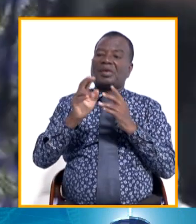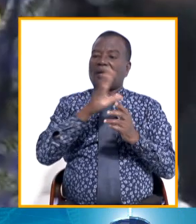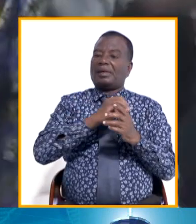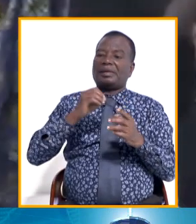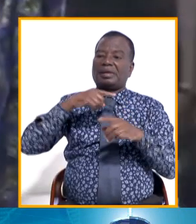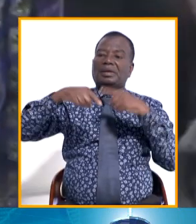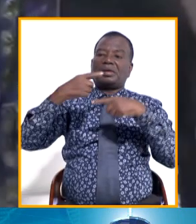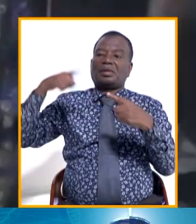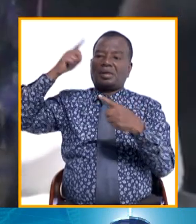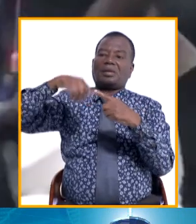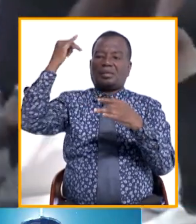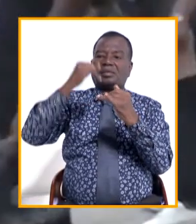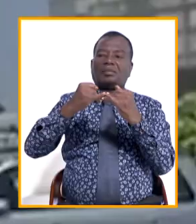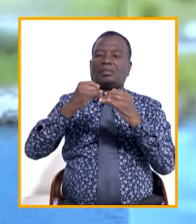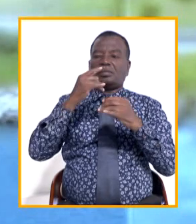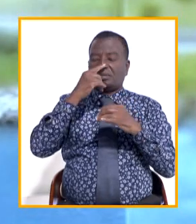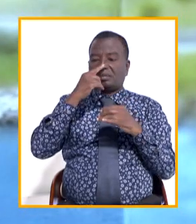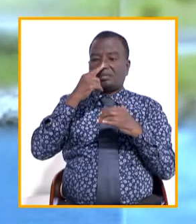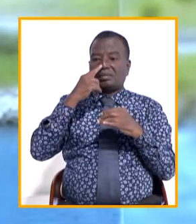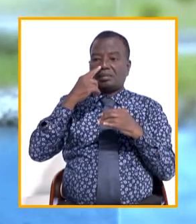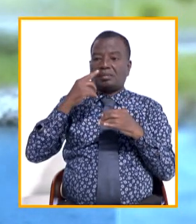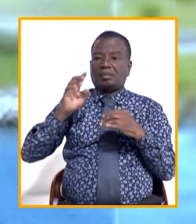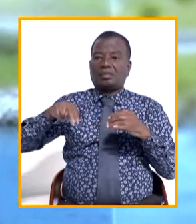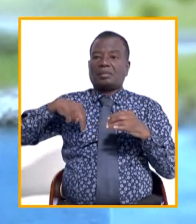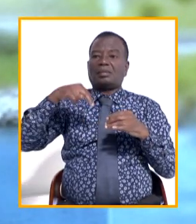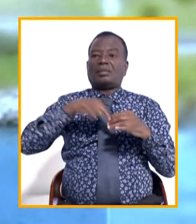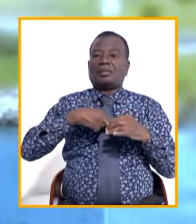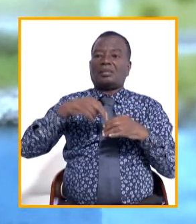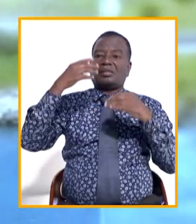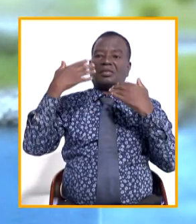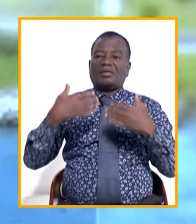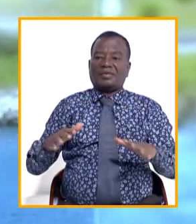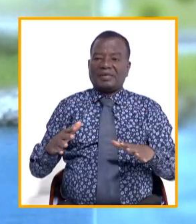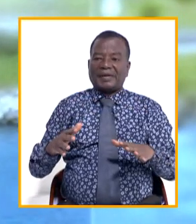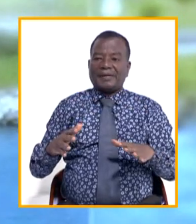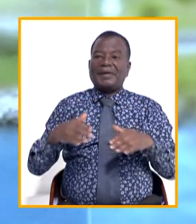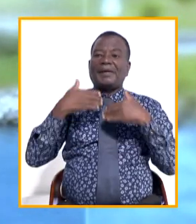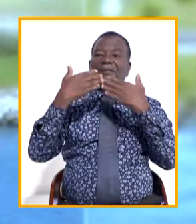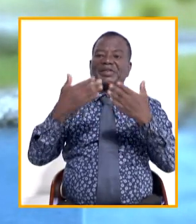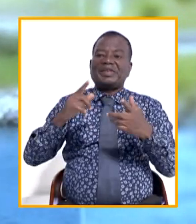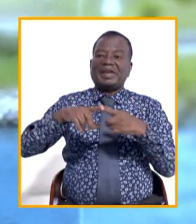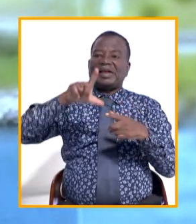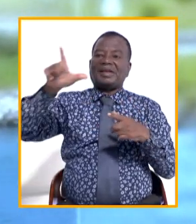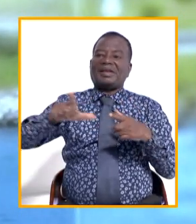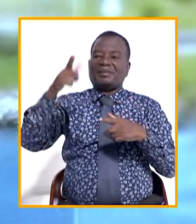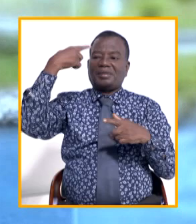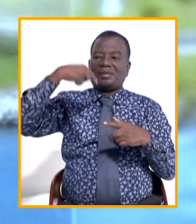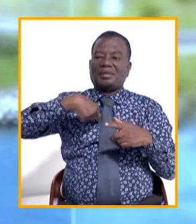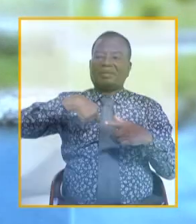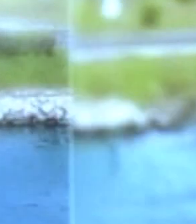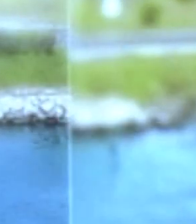prisonniers, ira jusqu'au bout. Nous sommes au bout de ce journal. Merci de l'avoir regardé et à la semaine prochaine.